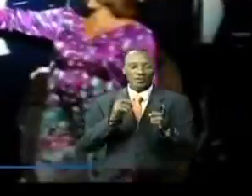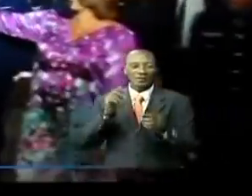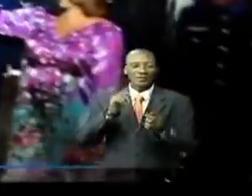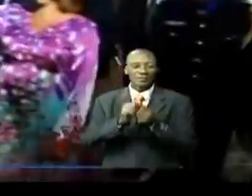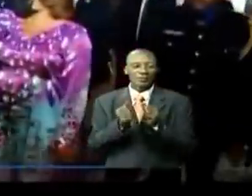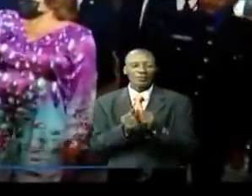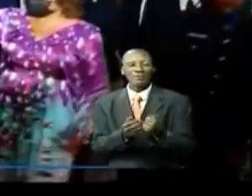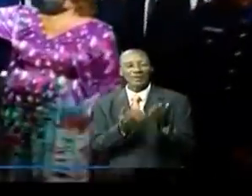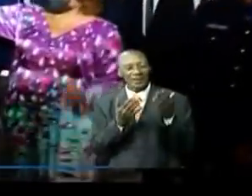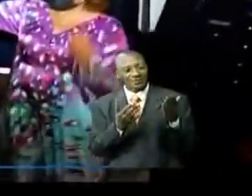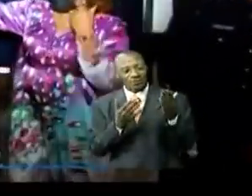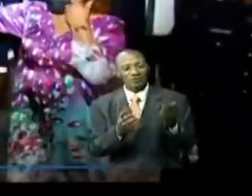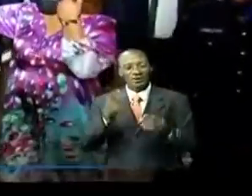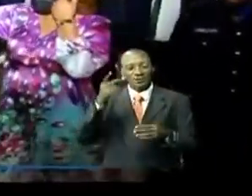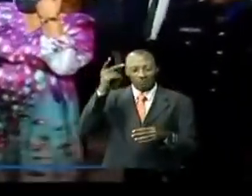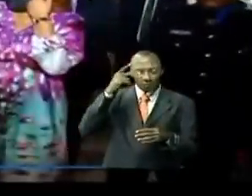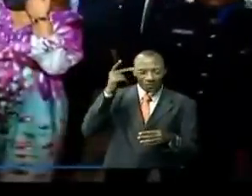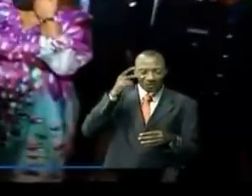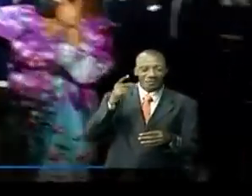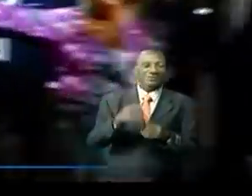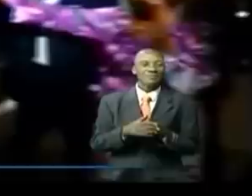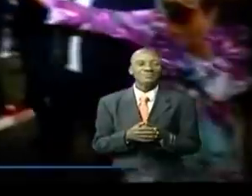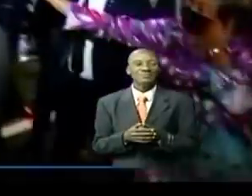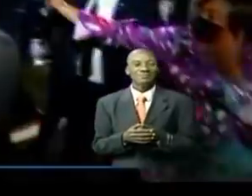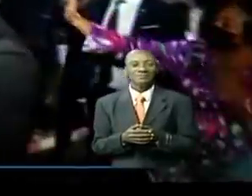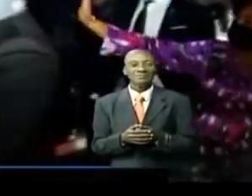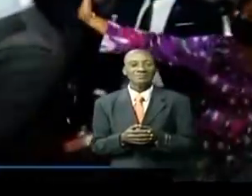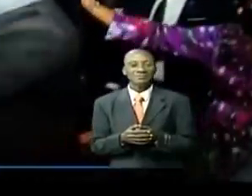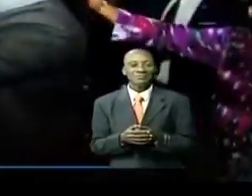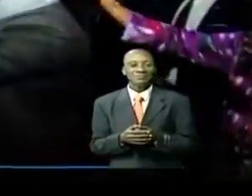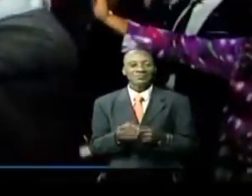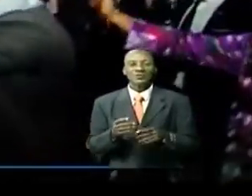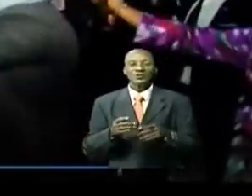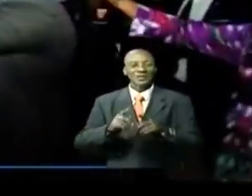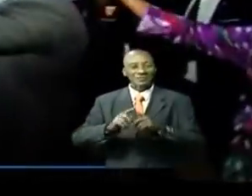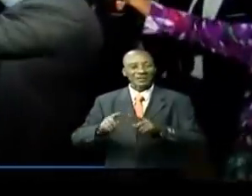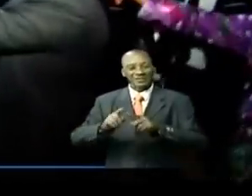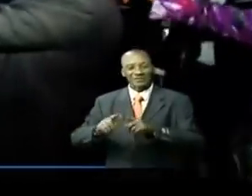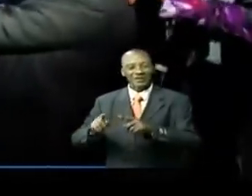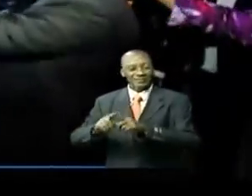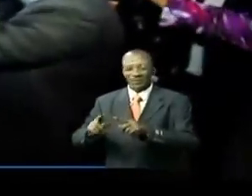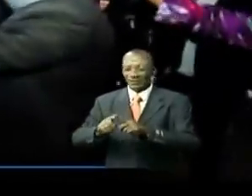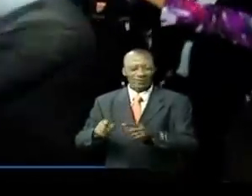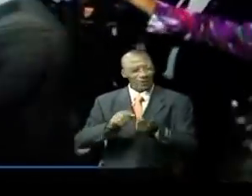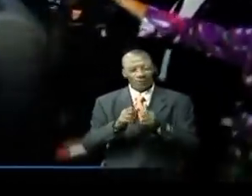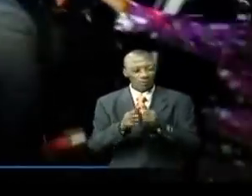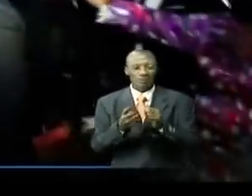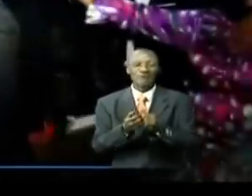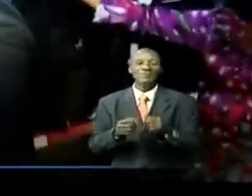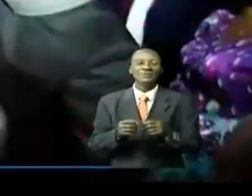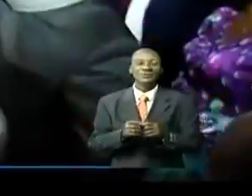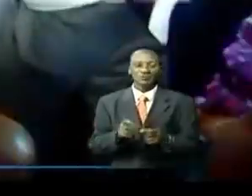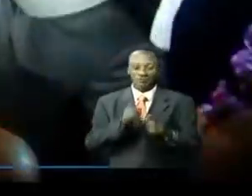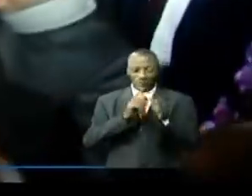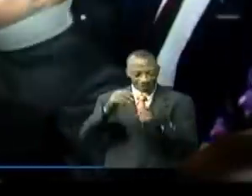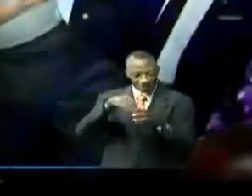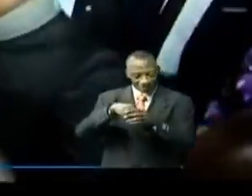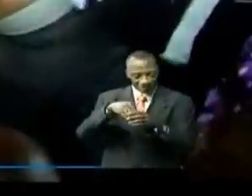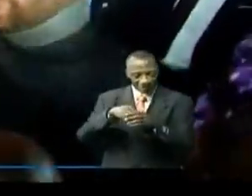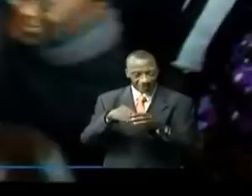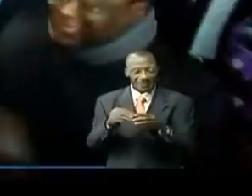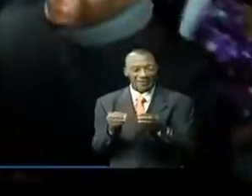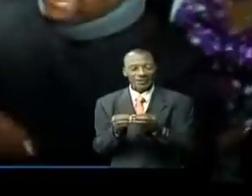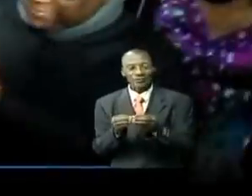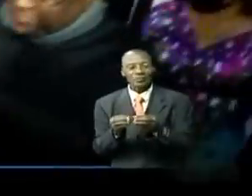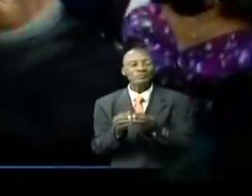des recommandations politiques issues de l'étude sur les impacts différenciés de la désertification, de la dégradation